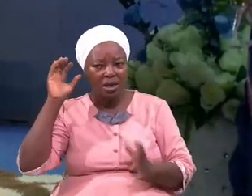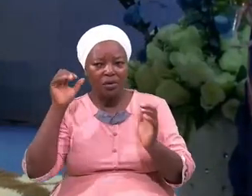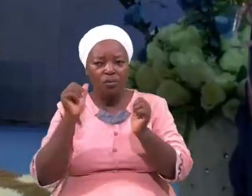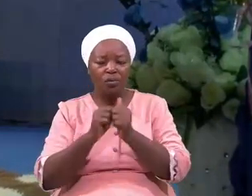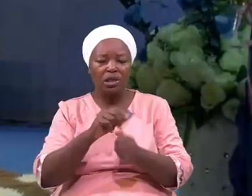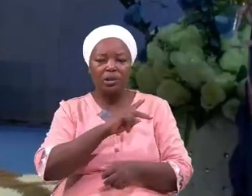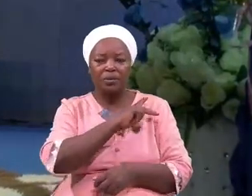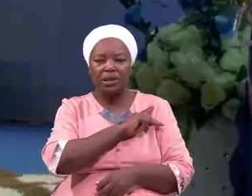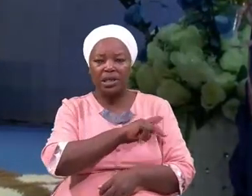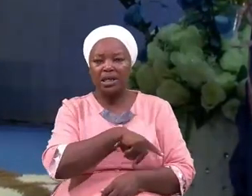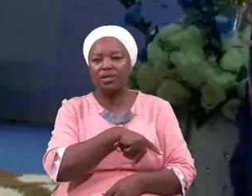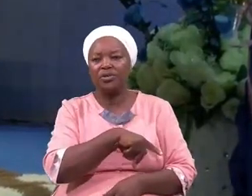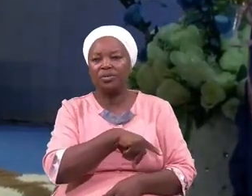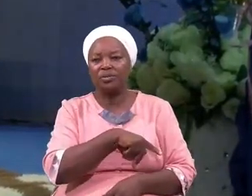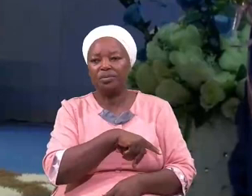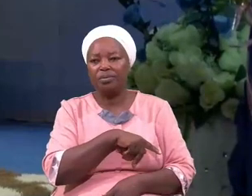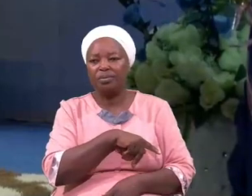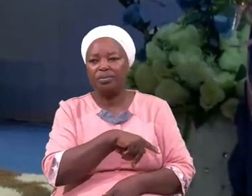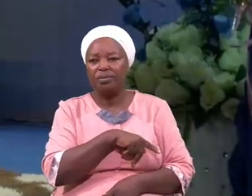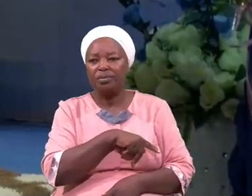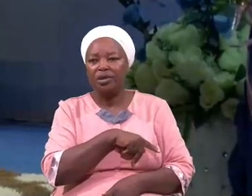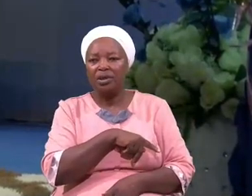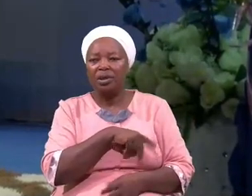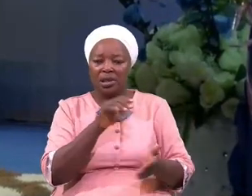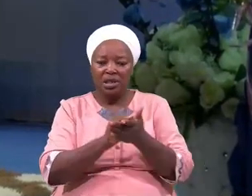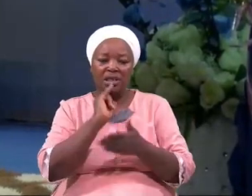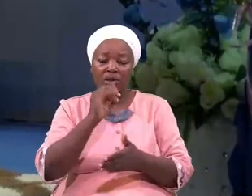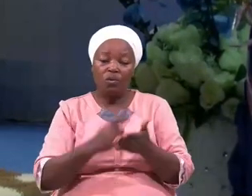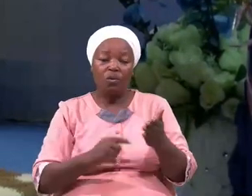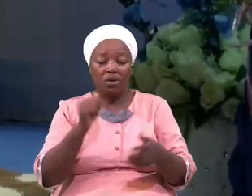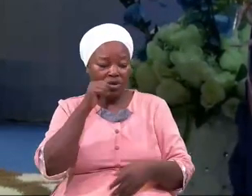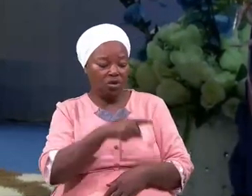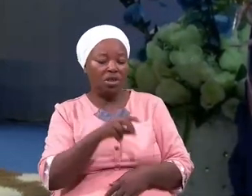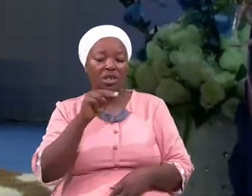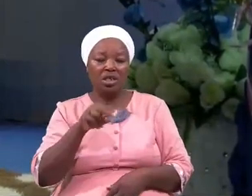entendre avec la personnalisation. C'est ce qu'elle a fait.